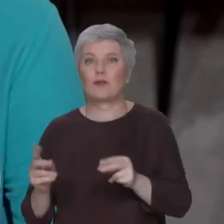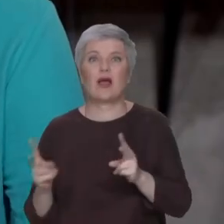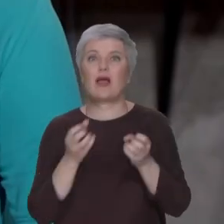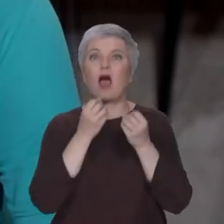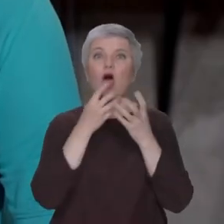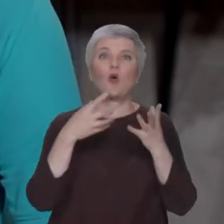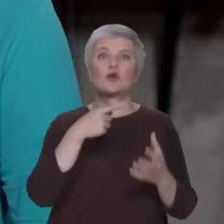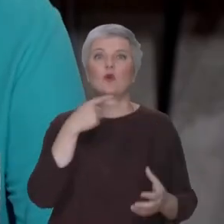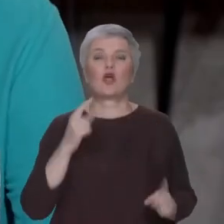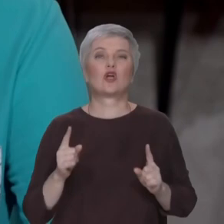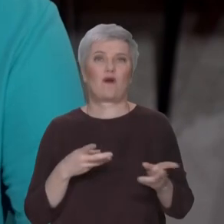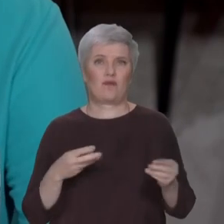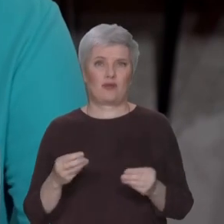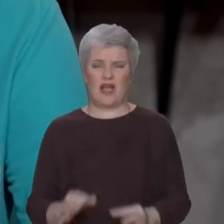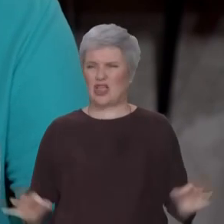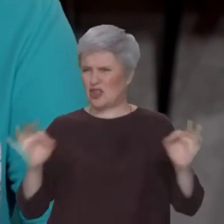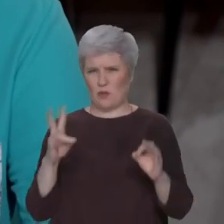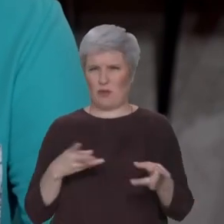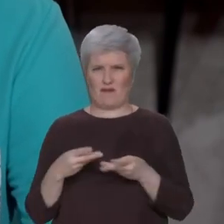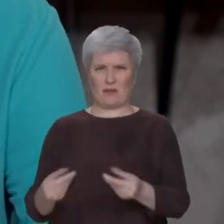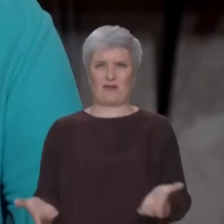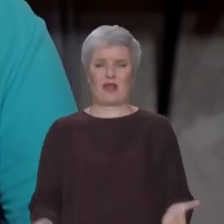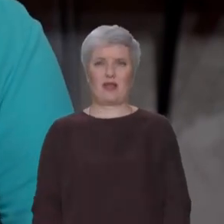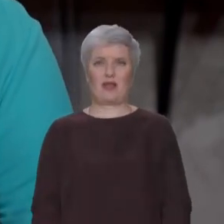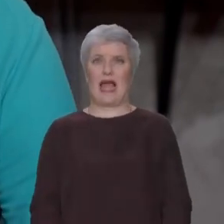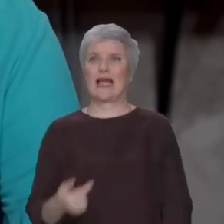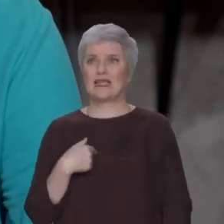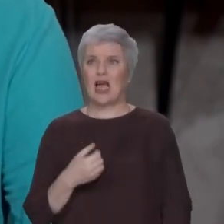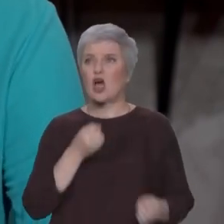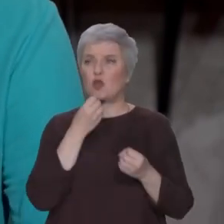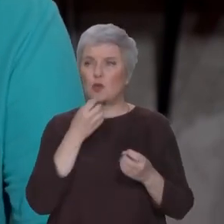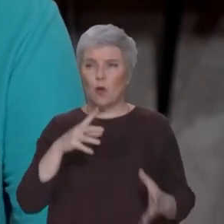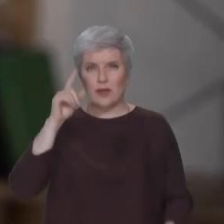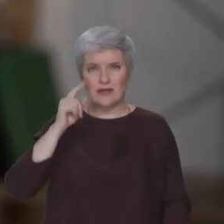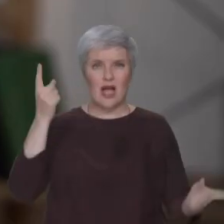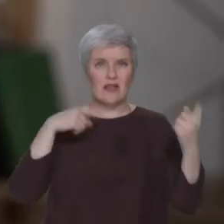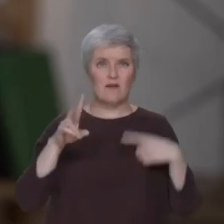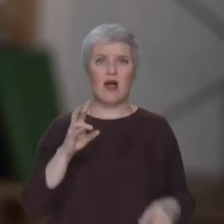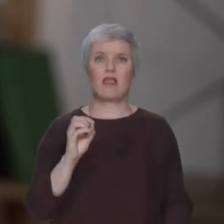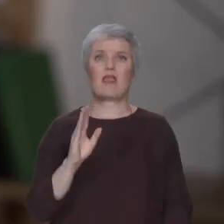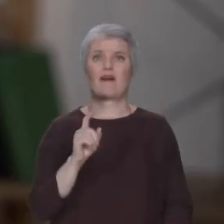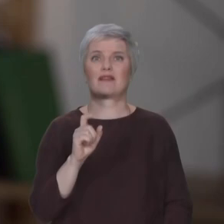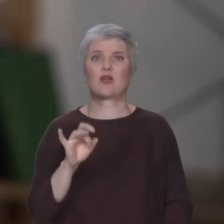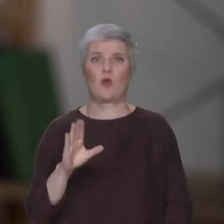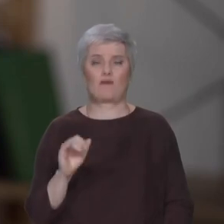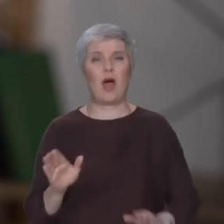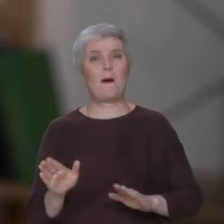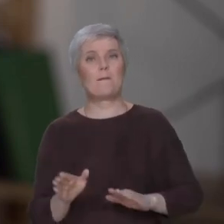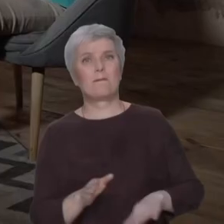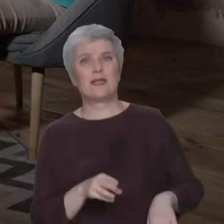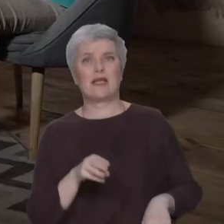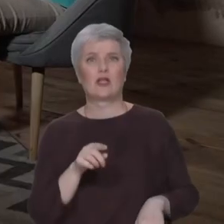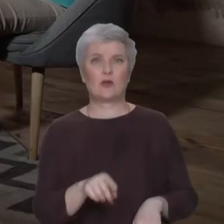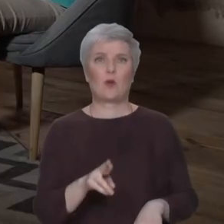які впливають на щось, та ні, нафіга вони не впливають. Я досить добре знаю творчість Невзорова. Після того, як він став довіреною